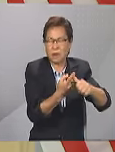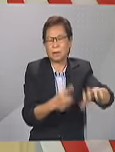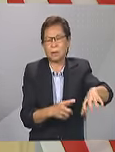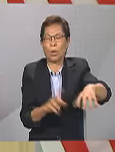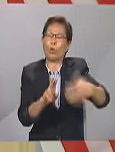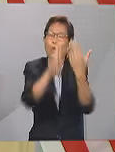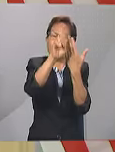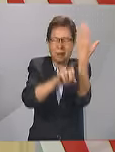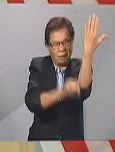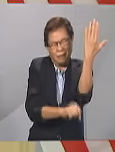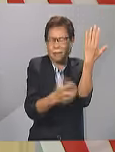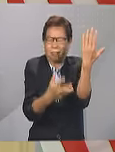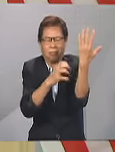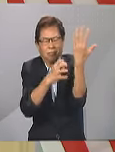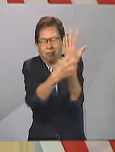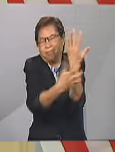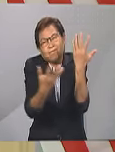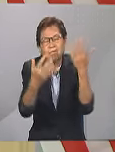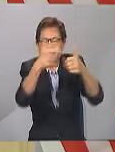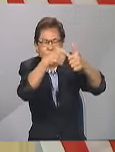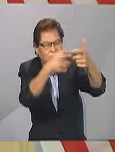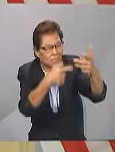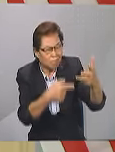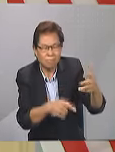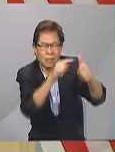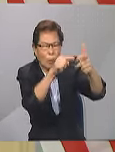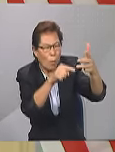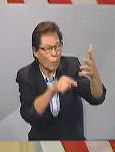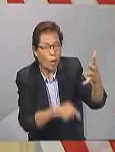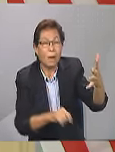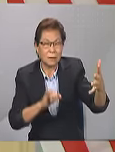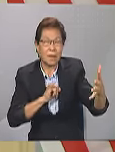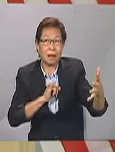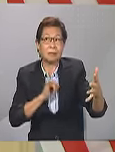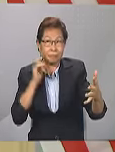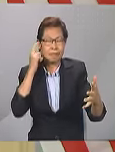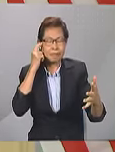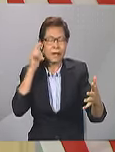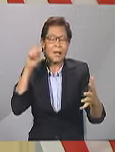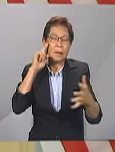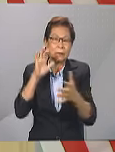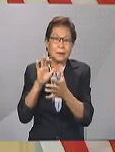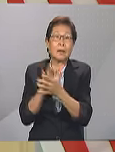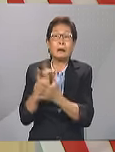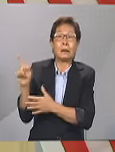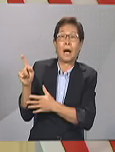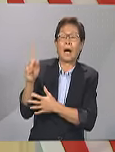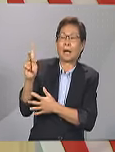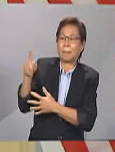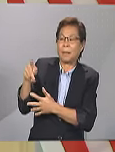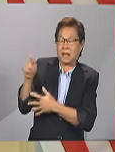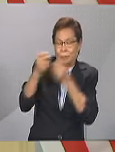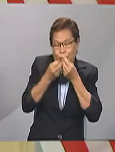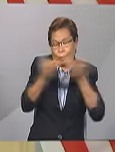ke utara-selatan sebagainya sayap saya activity akan membuat pengumuman tetap